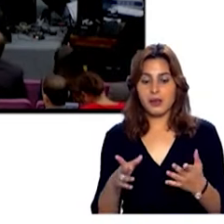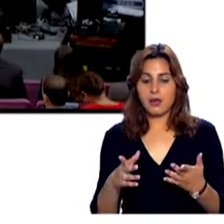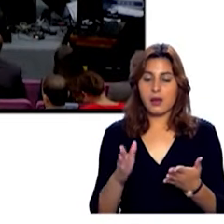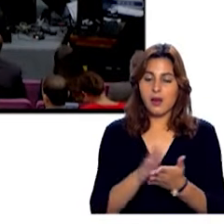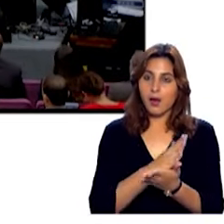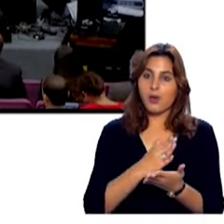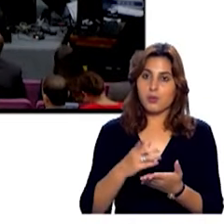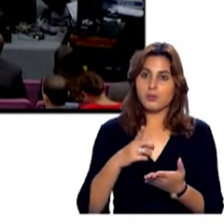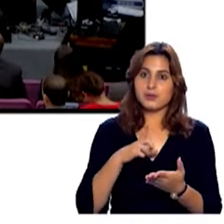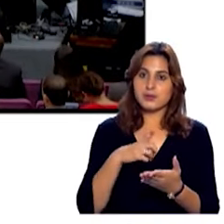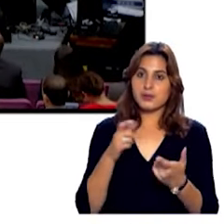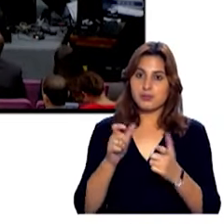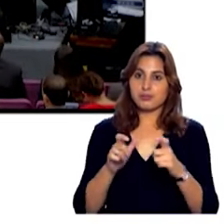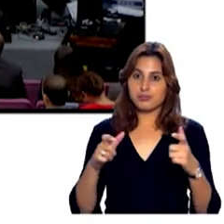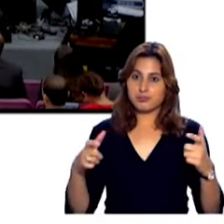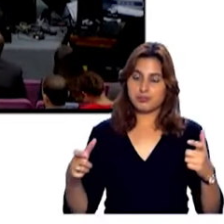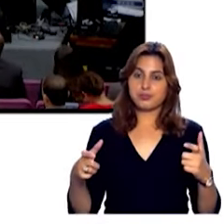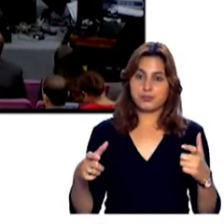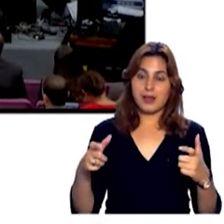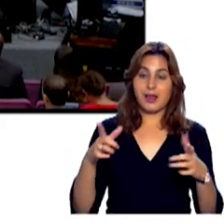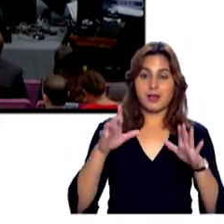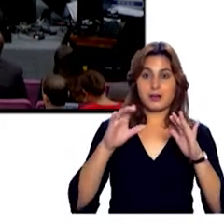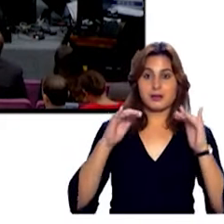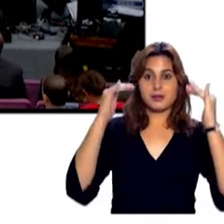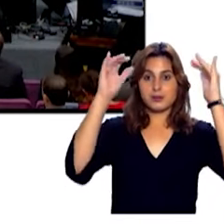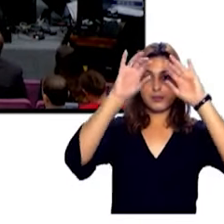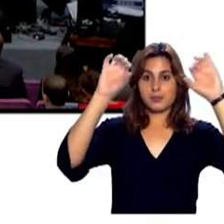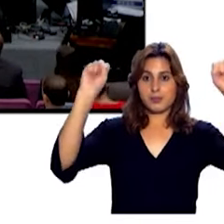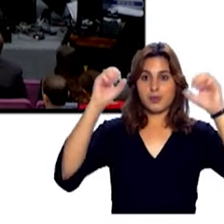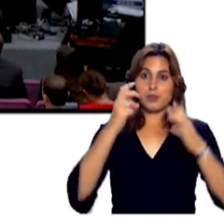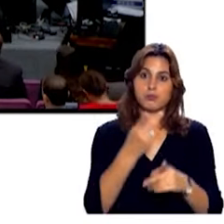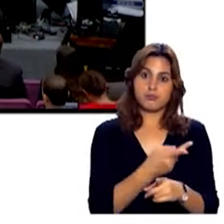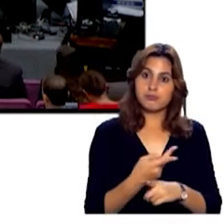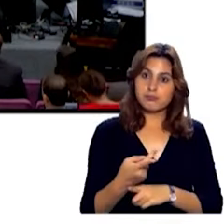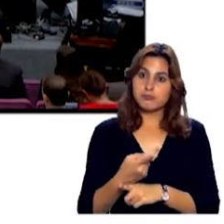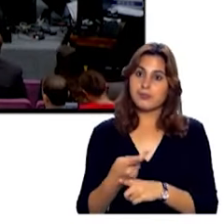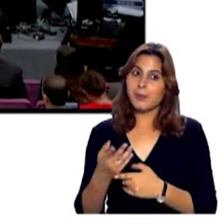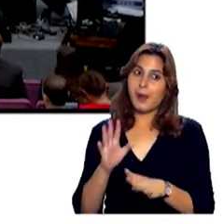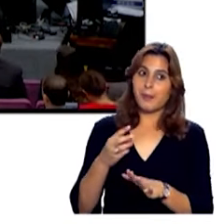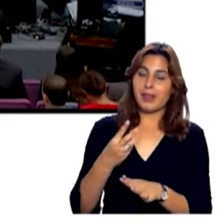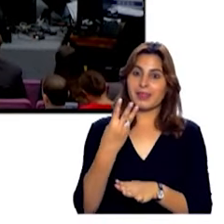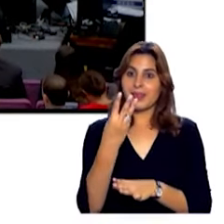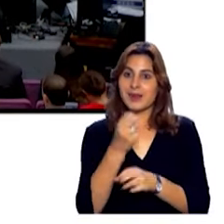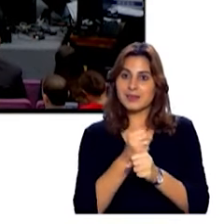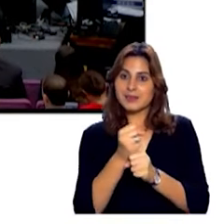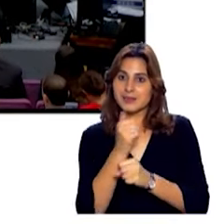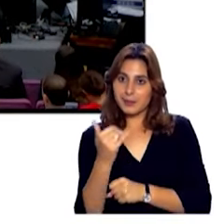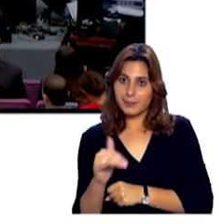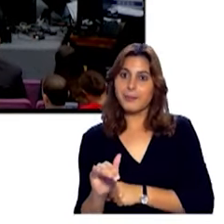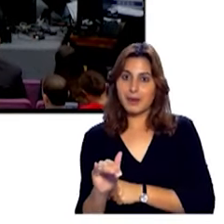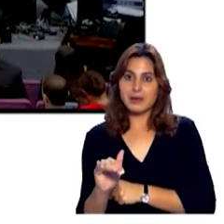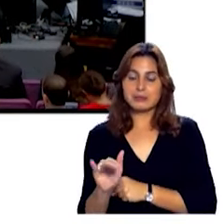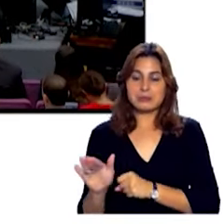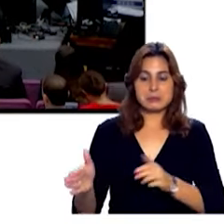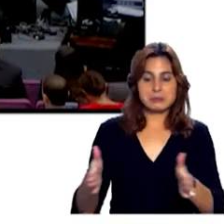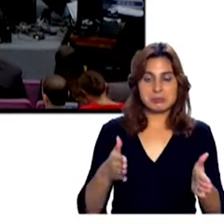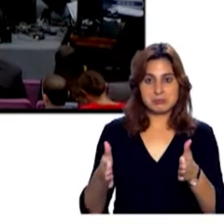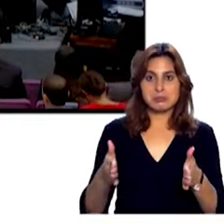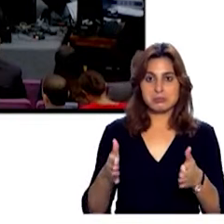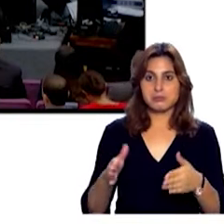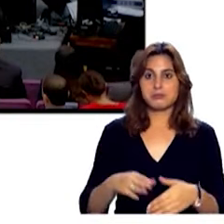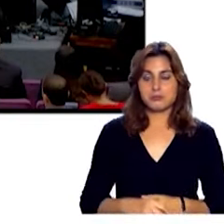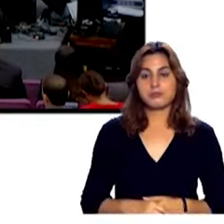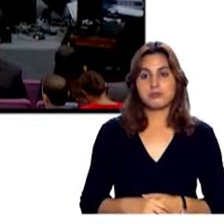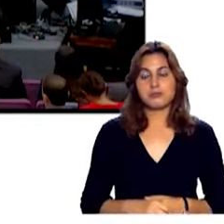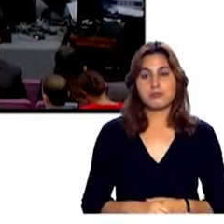cassazione 3 Anni e mezzo di media per I giudizi dianti alle quattro delle cinque sezioni Della corte di